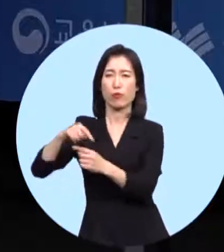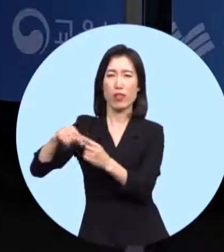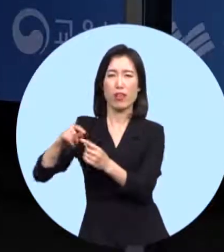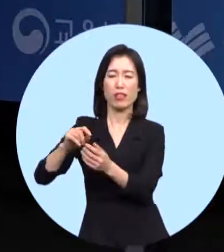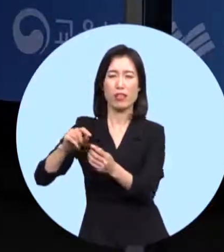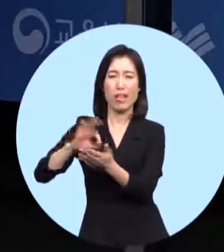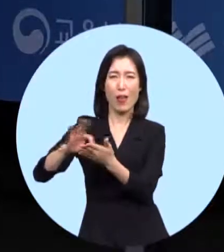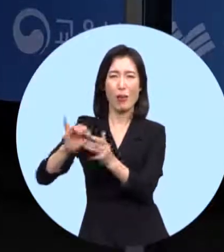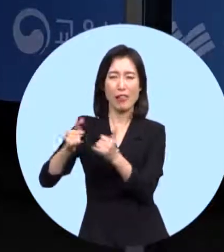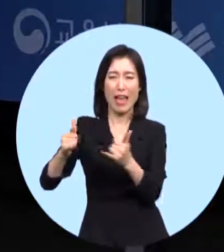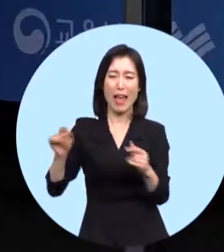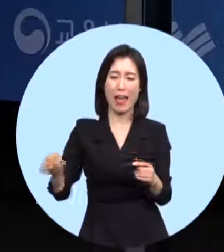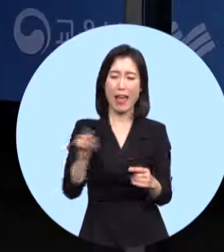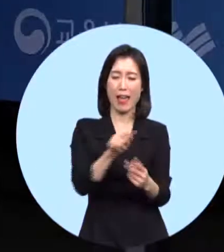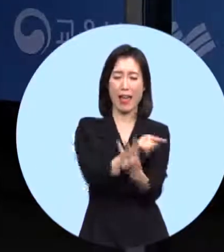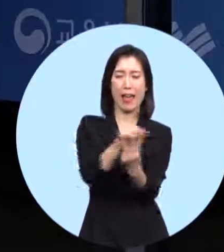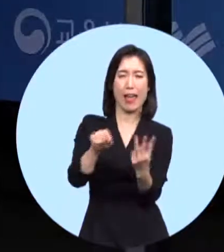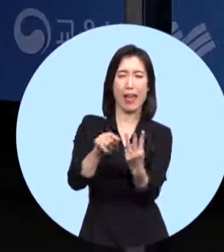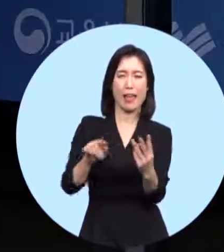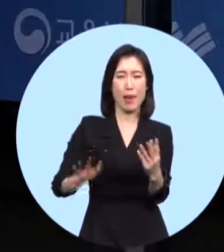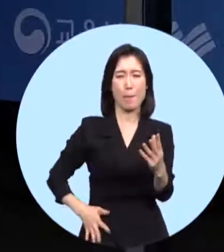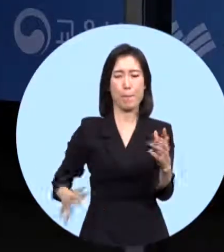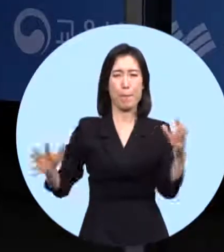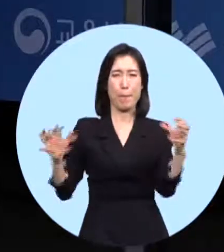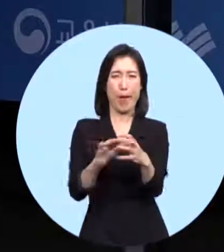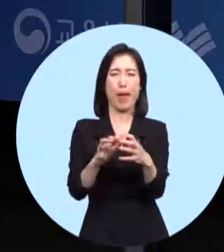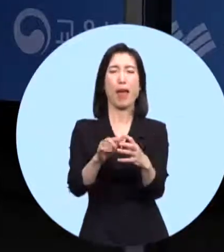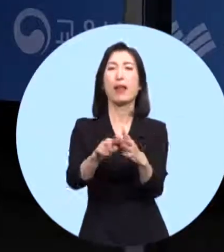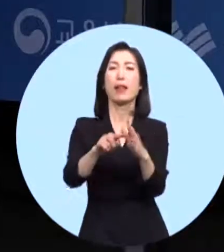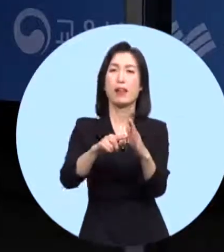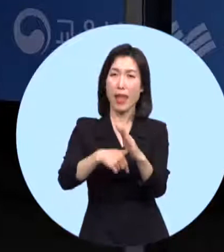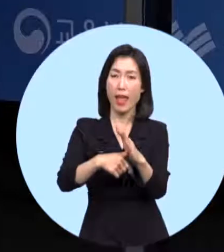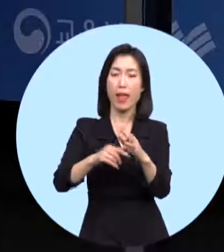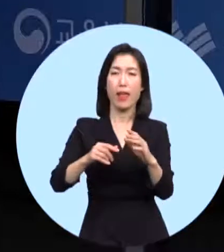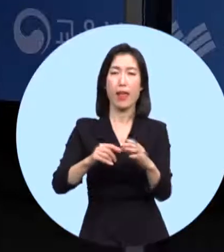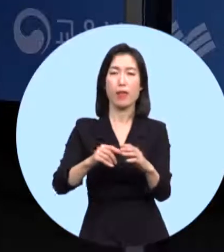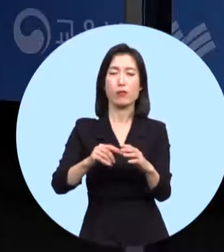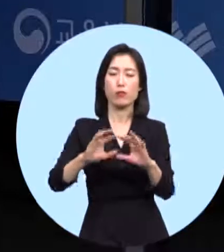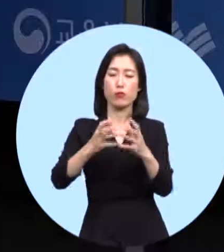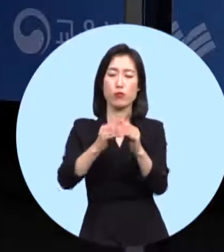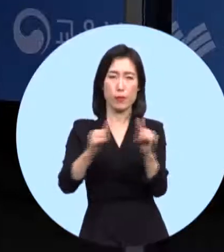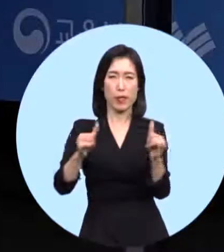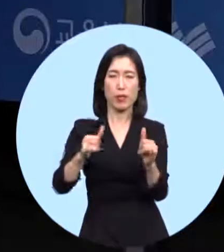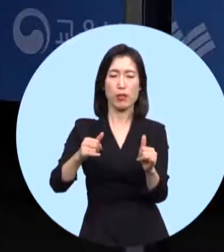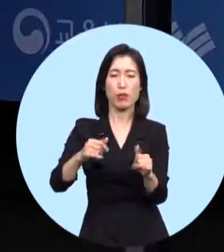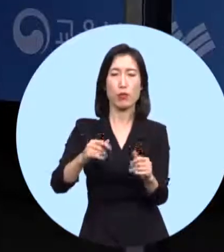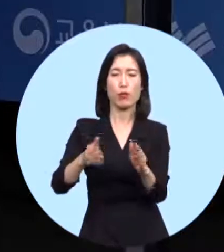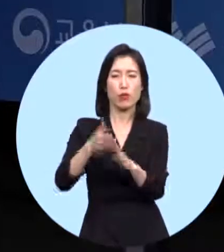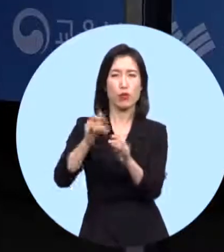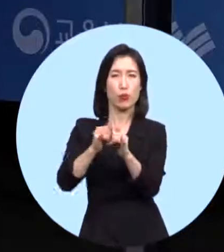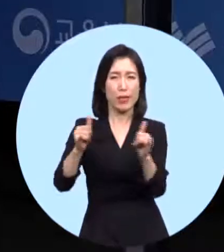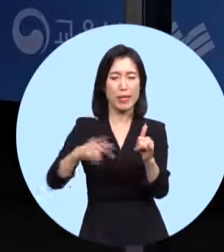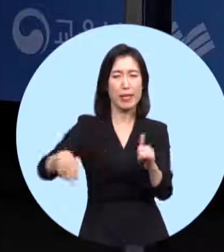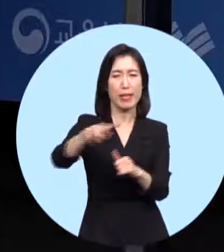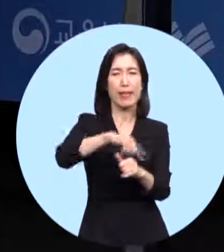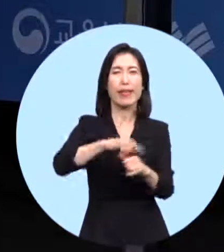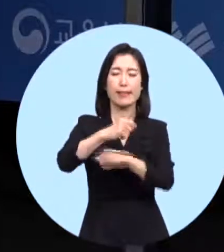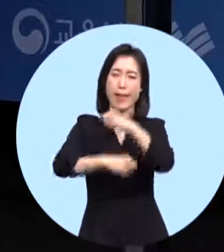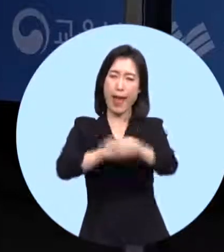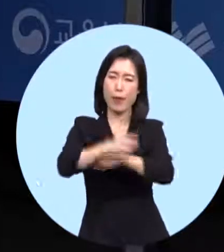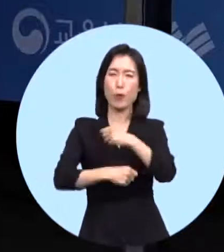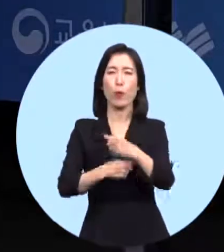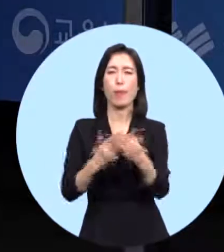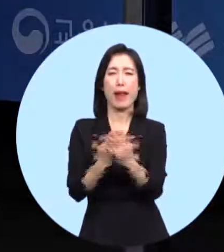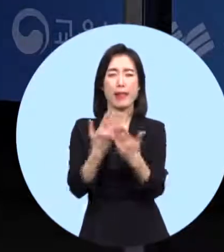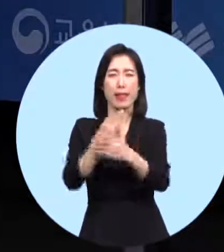사이에 3자 간의 대연합이 있었는데요. 그 과정에서 국민의 그 자유로운 발전, 역량